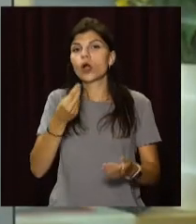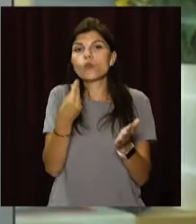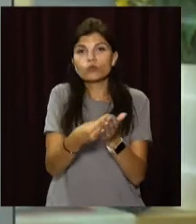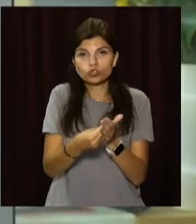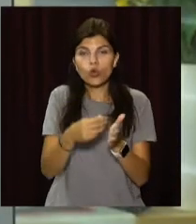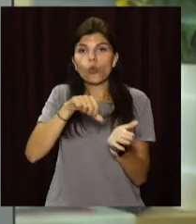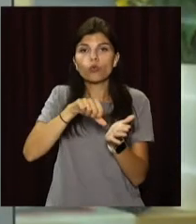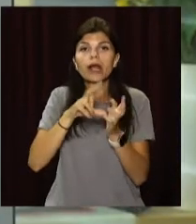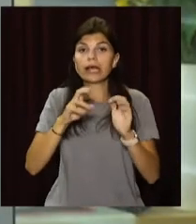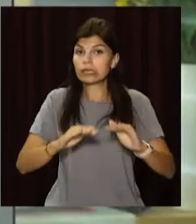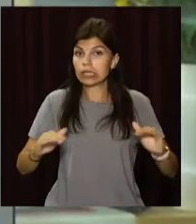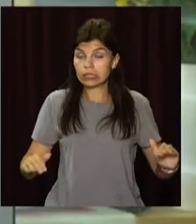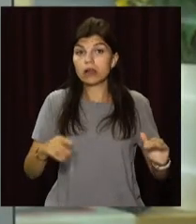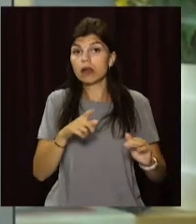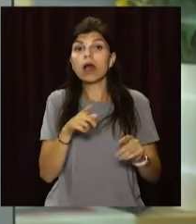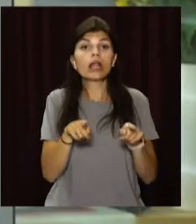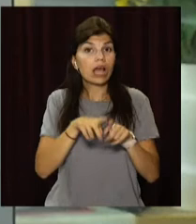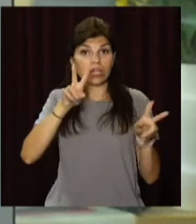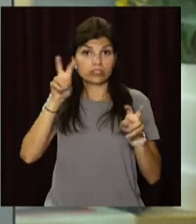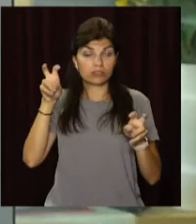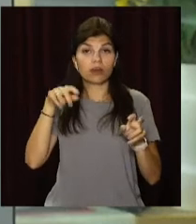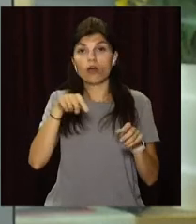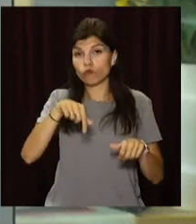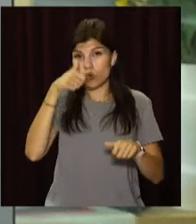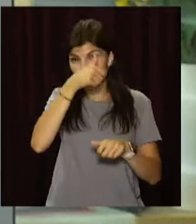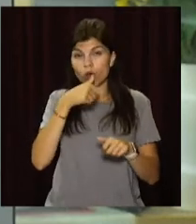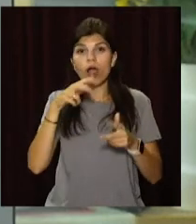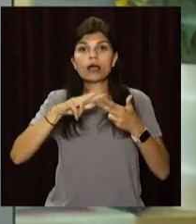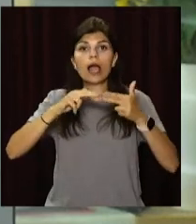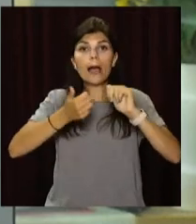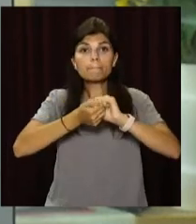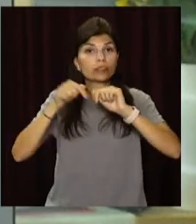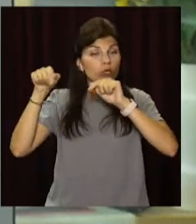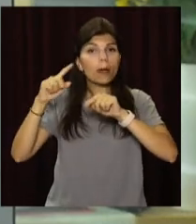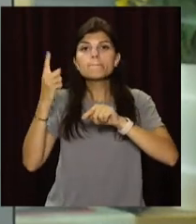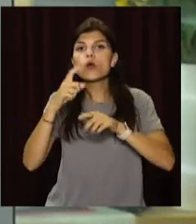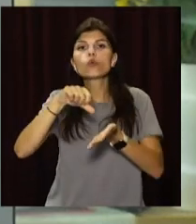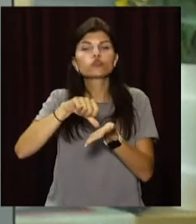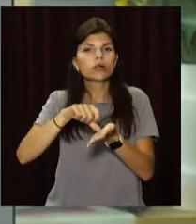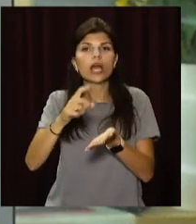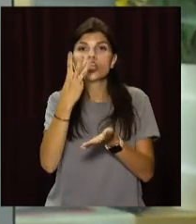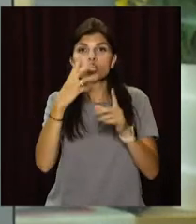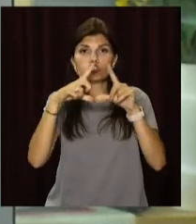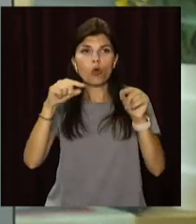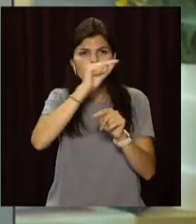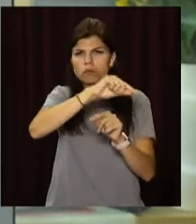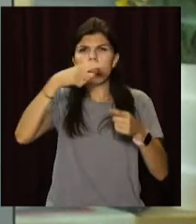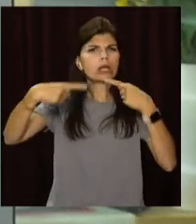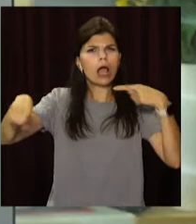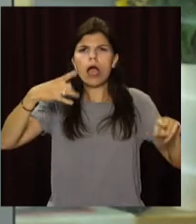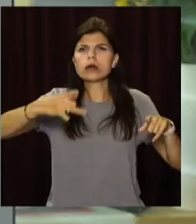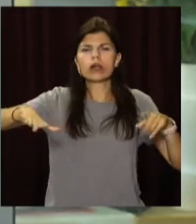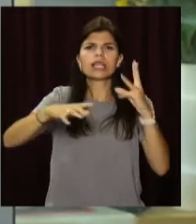діти. Експериментальний проєкт під такою назвою запровадять цьогоріч у Кам'янському. Першими учасниками стануть 3 школи в різних районах міста